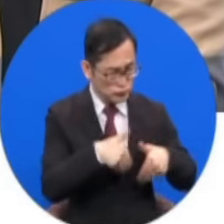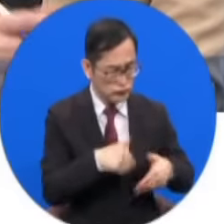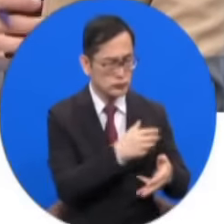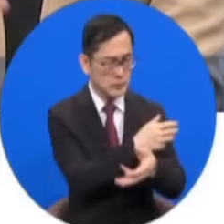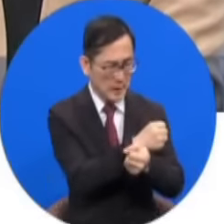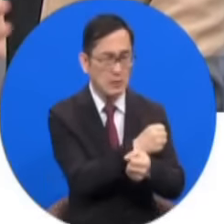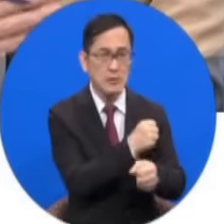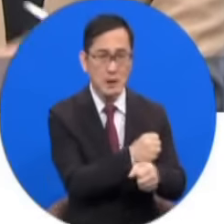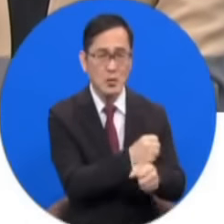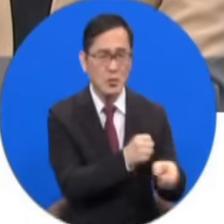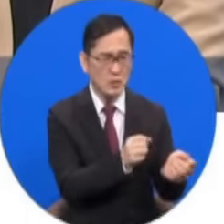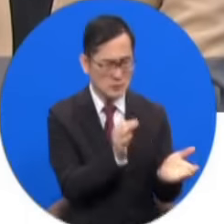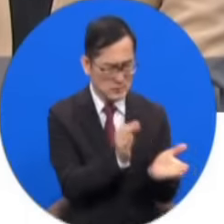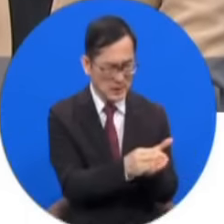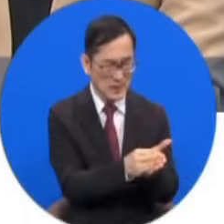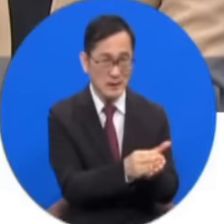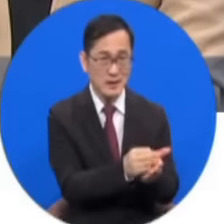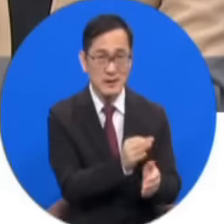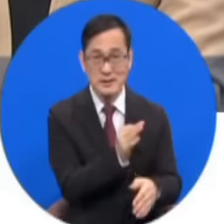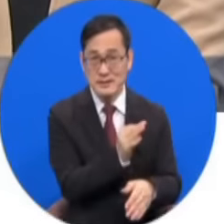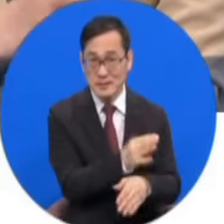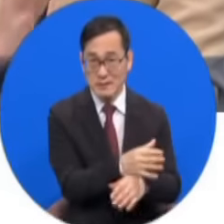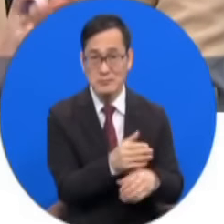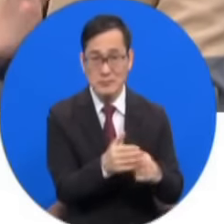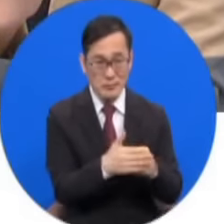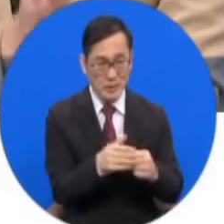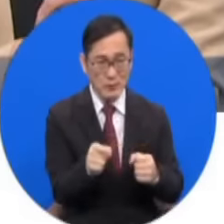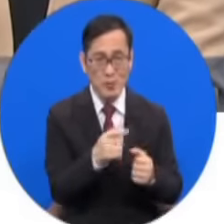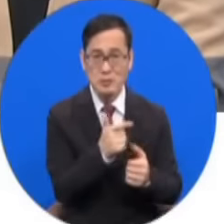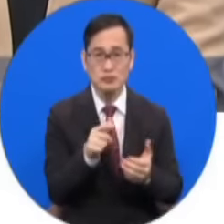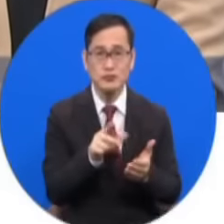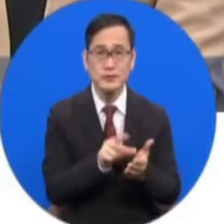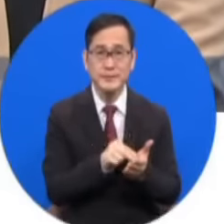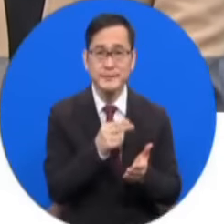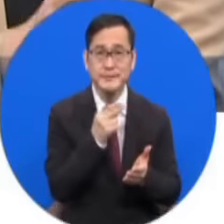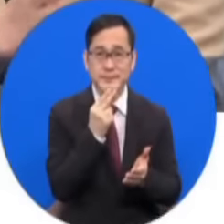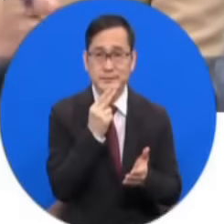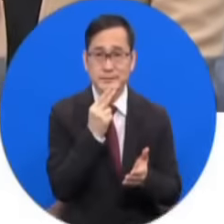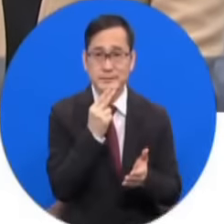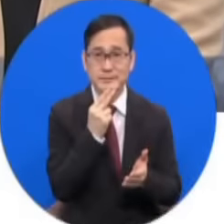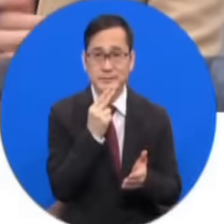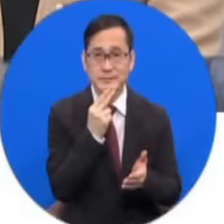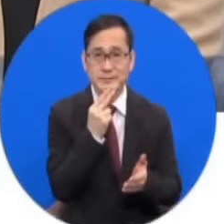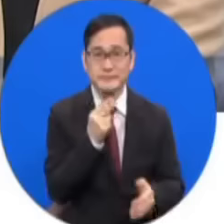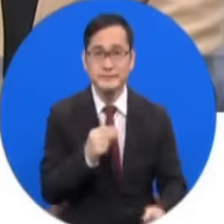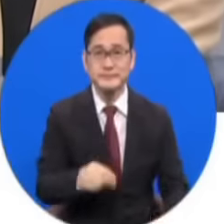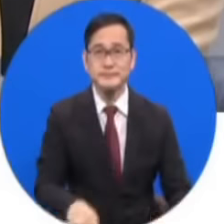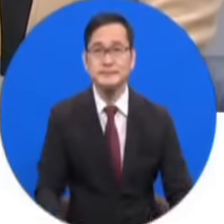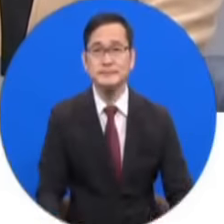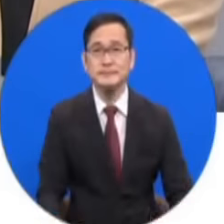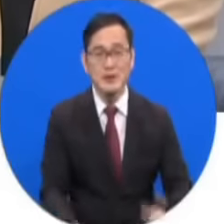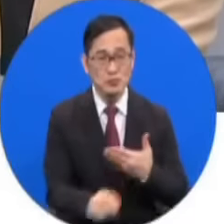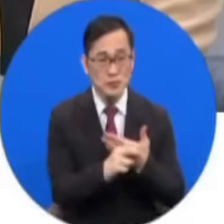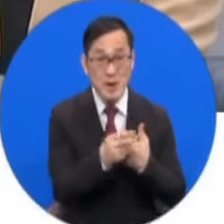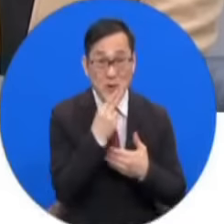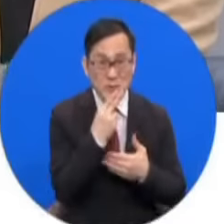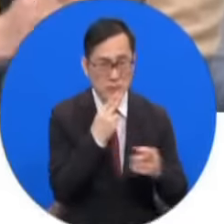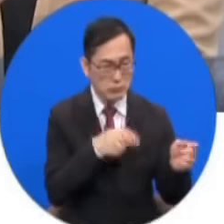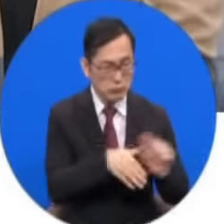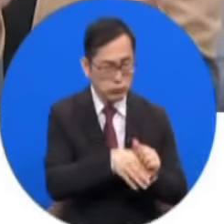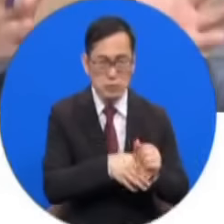때문에 그리고 그 사이에 거래였습니다 때문에 저는 그런 뭐 금액이라는 아니면 거래 식이라는 이런 부분까지 문제를 삼는